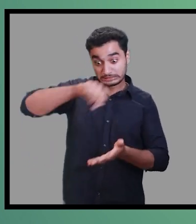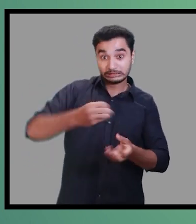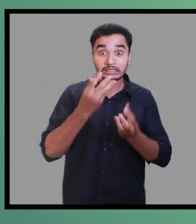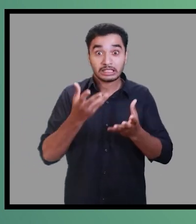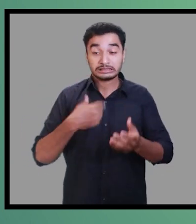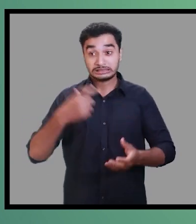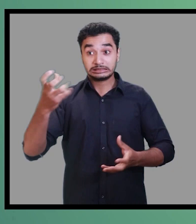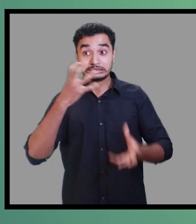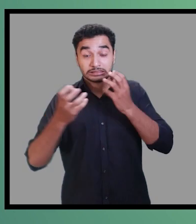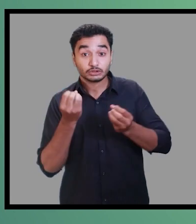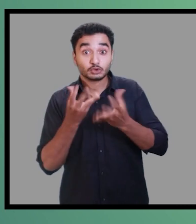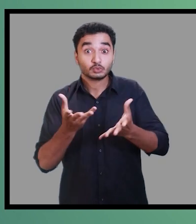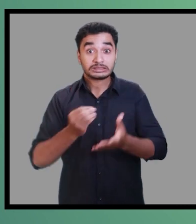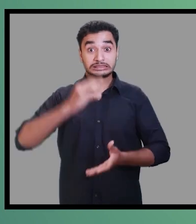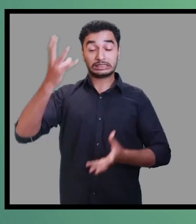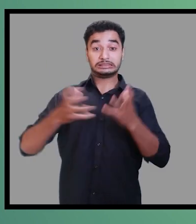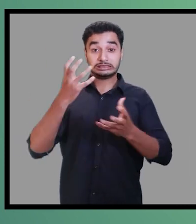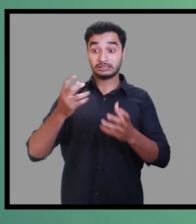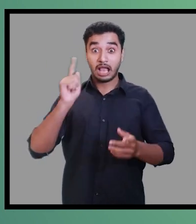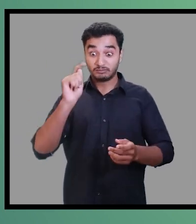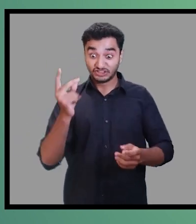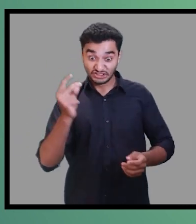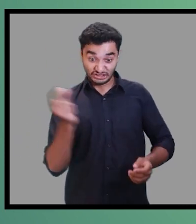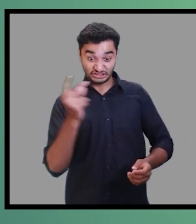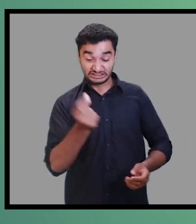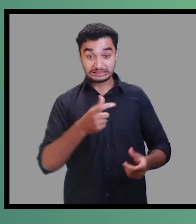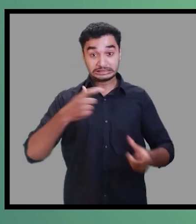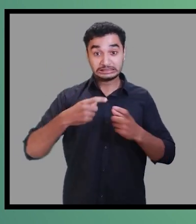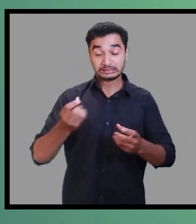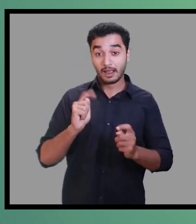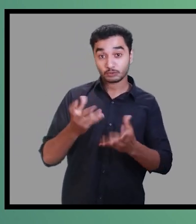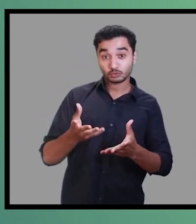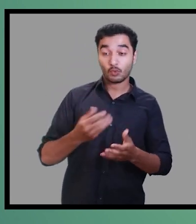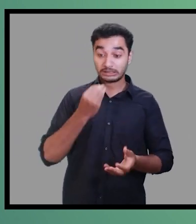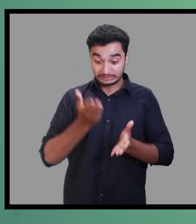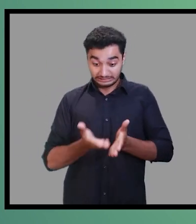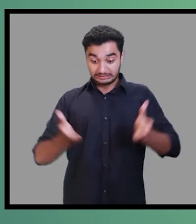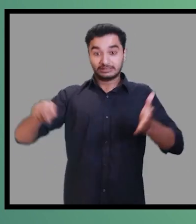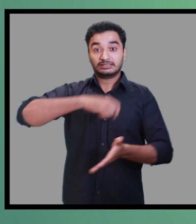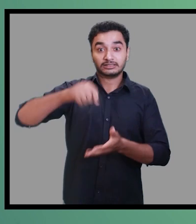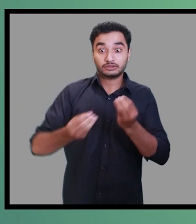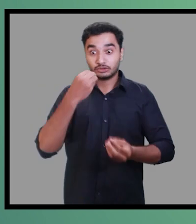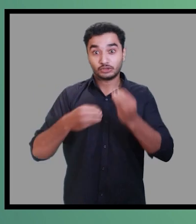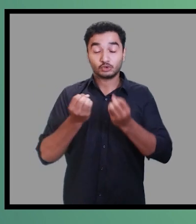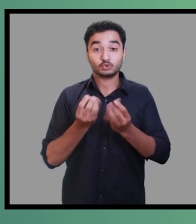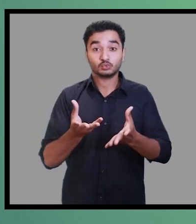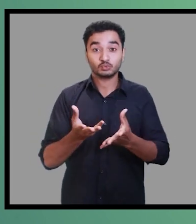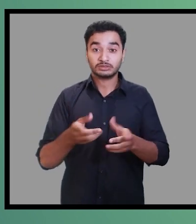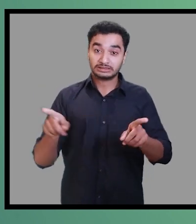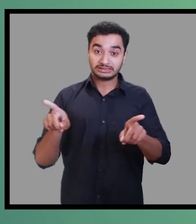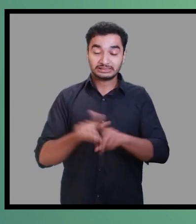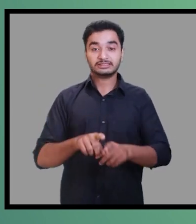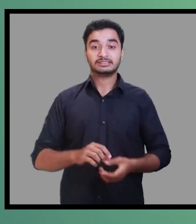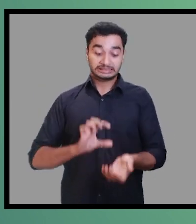زیادہ ٹینشن لینے لگ جائیں اور زیادہ جلد بازی میں رہیں اور مسالے دار کڑھائیاں اور باقی چیزیں کھانے لگیں، تو اس سے